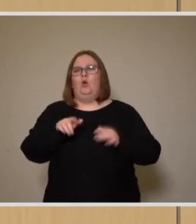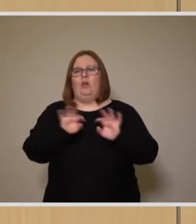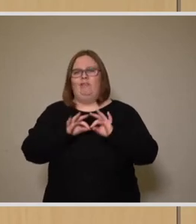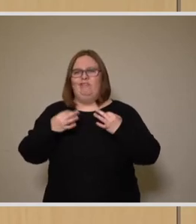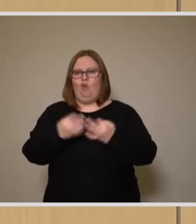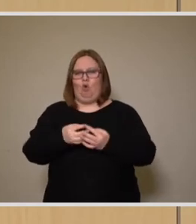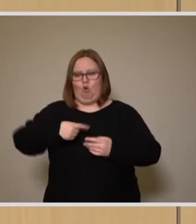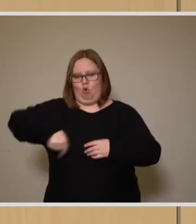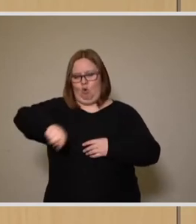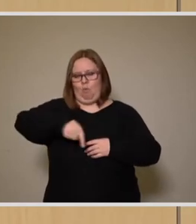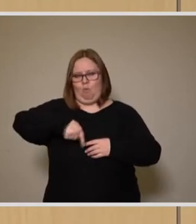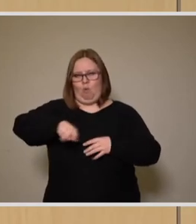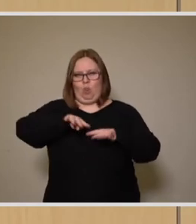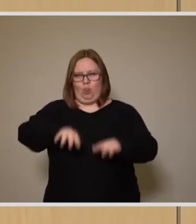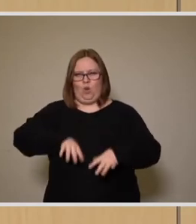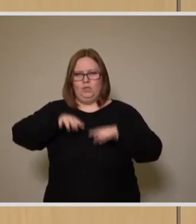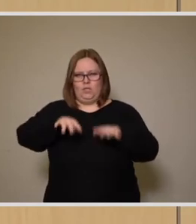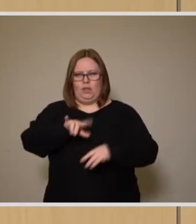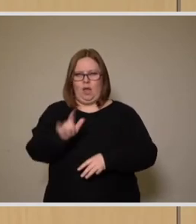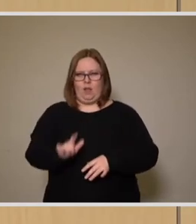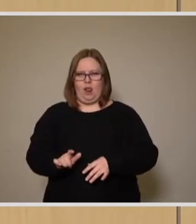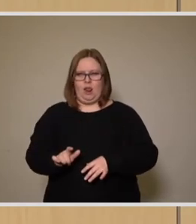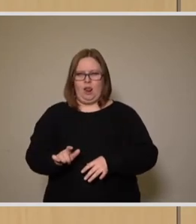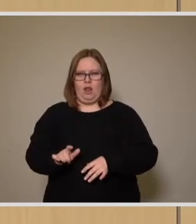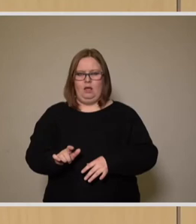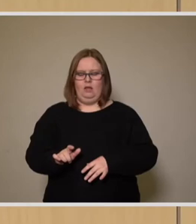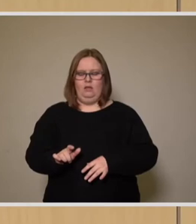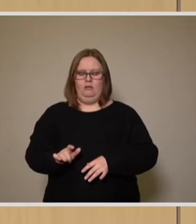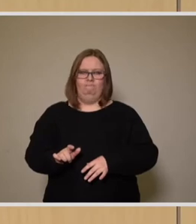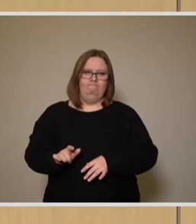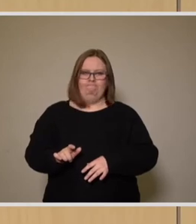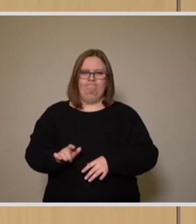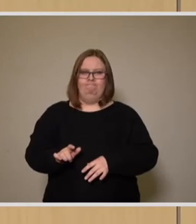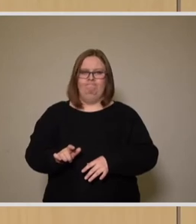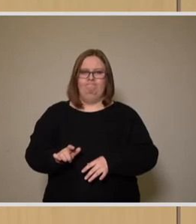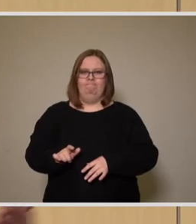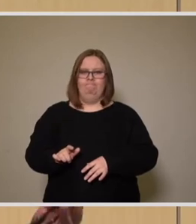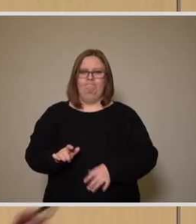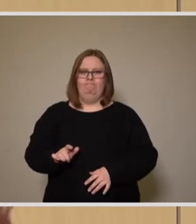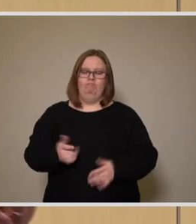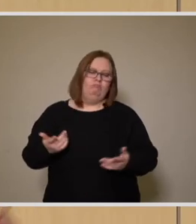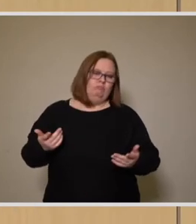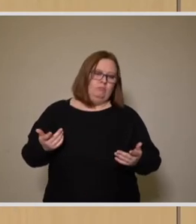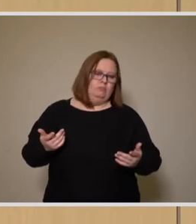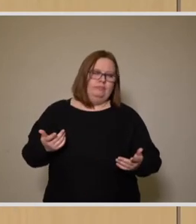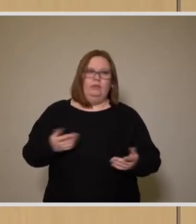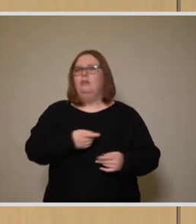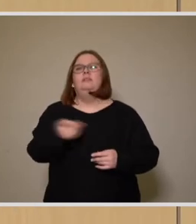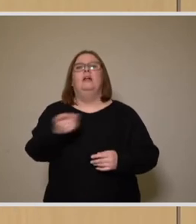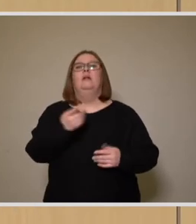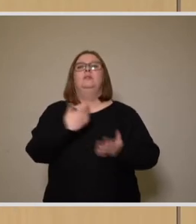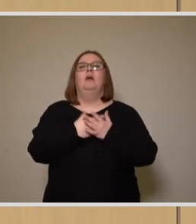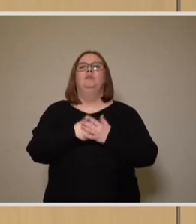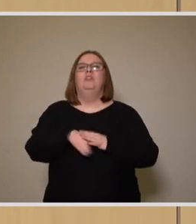jetzt angesetzt ist für 19. April, ist nicht, wie wenn ihr, wenn Sie da draußen mal in